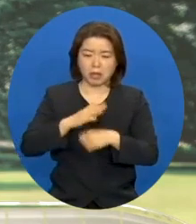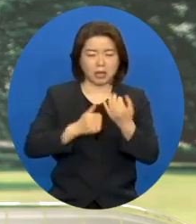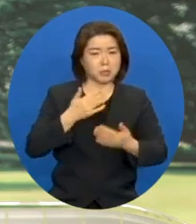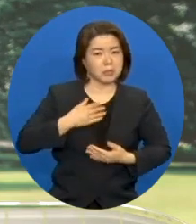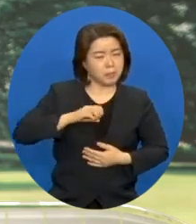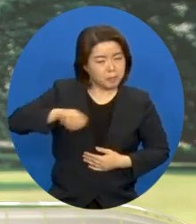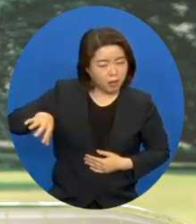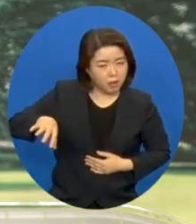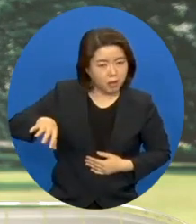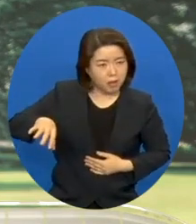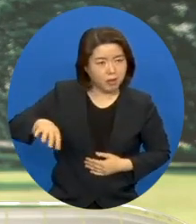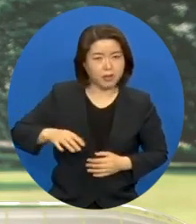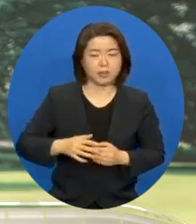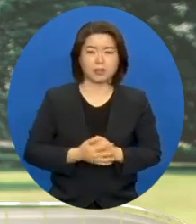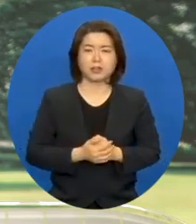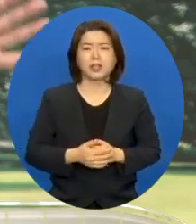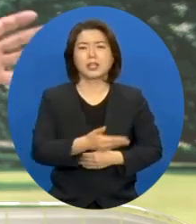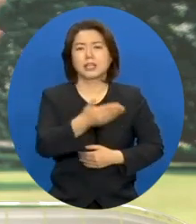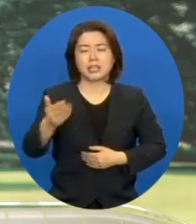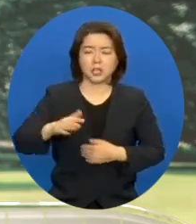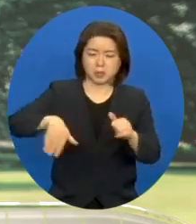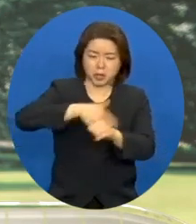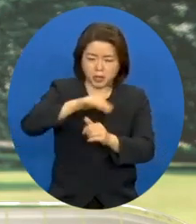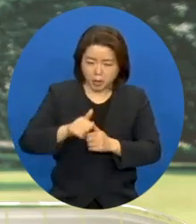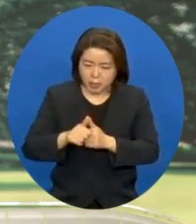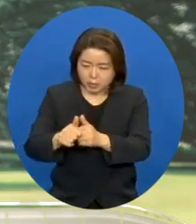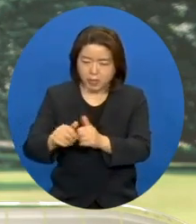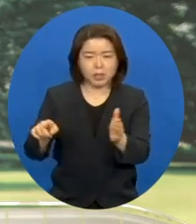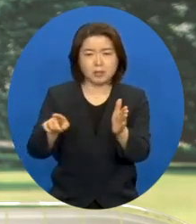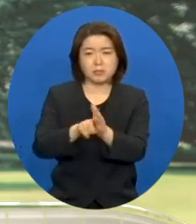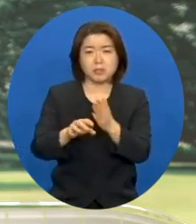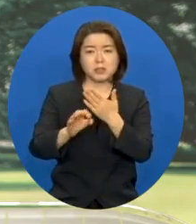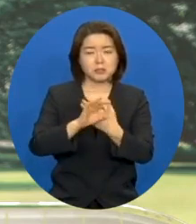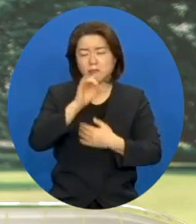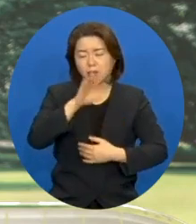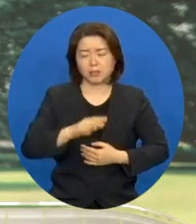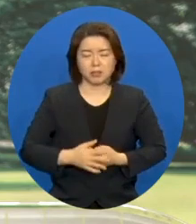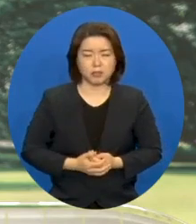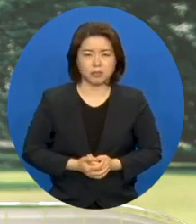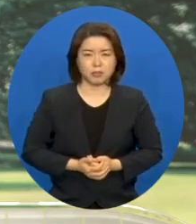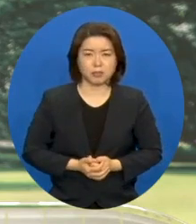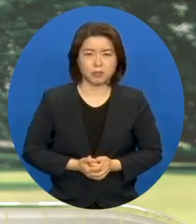버리셨나 보다. 여러분 형편 따라 믿으면 큰일 나요.